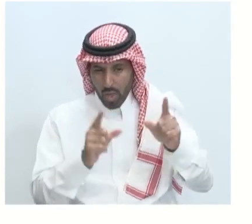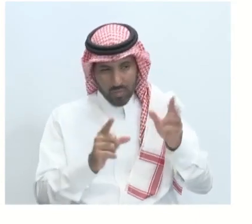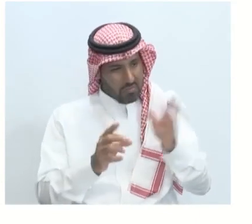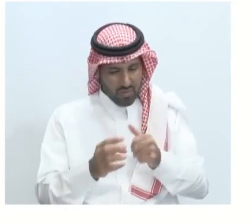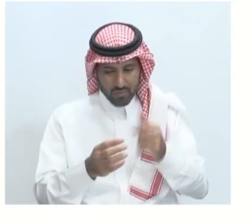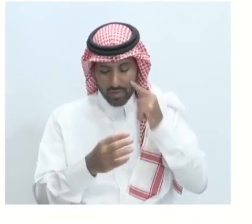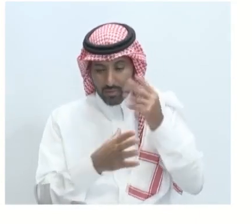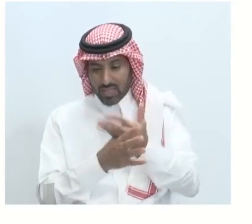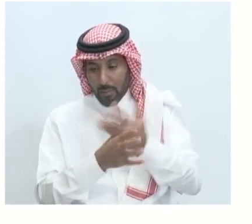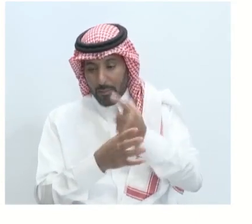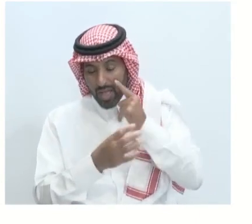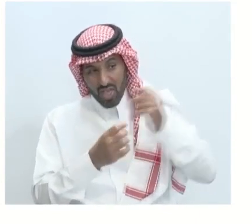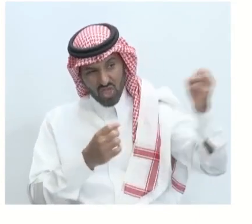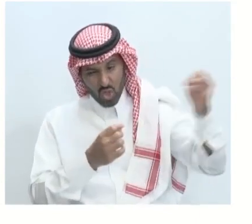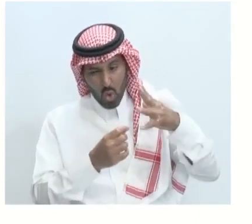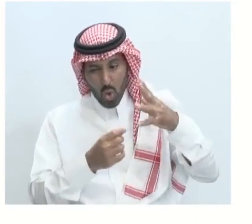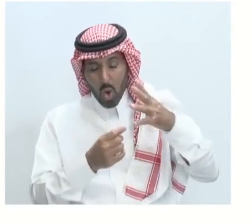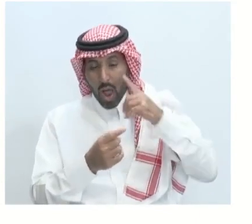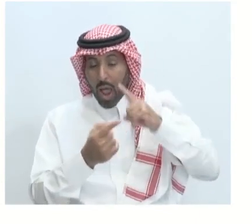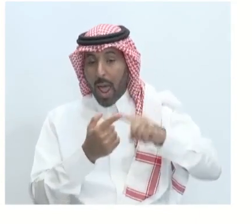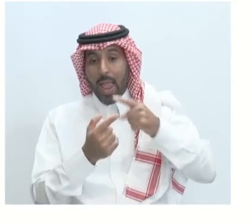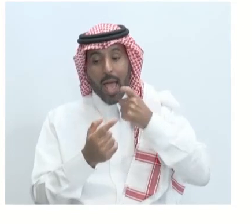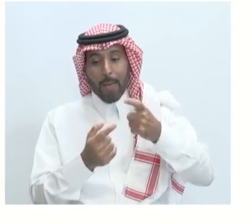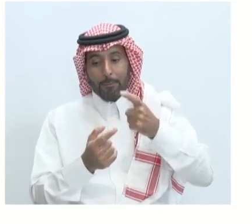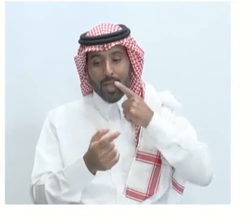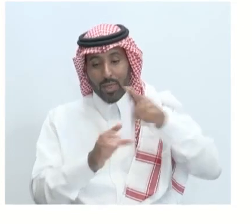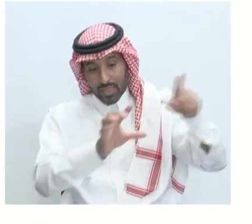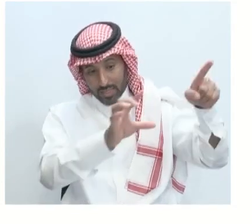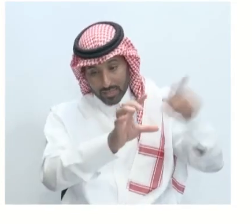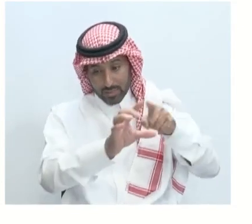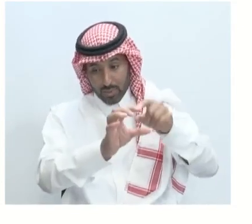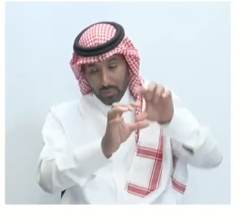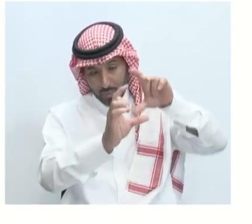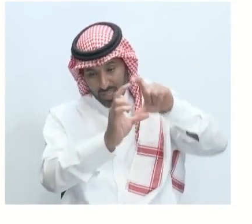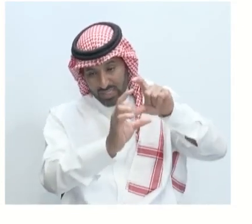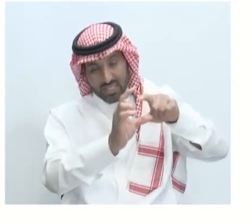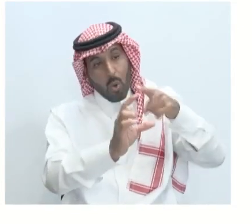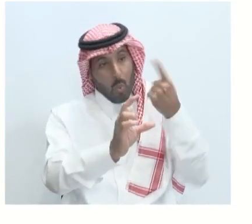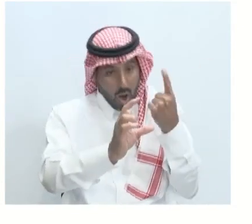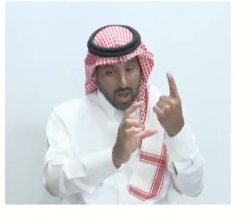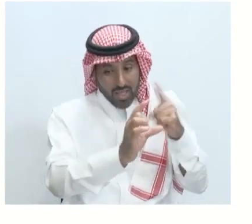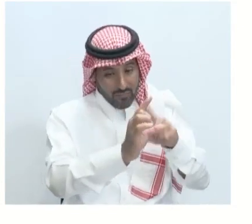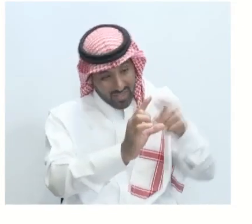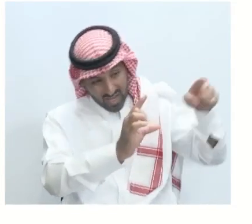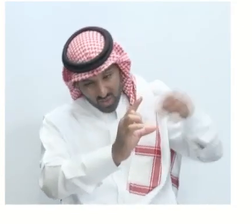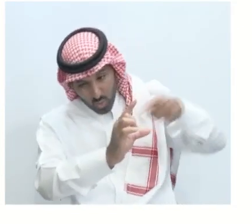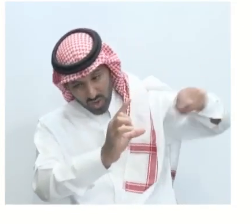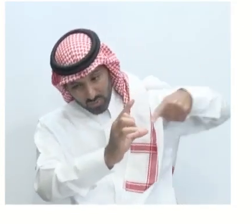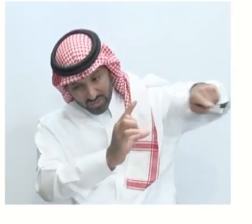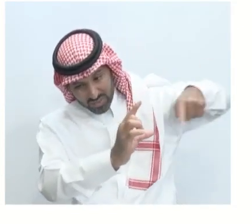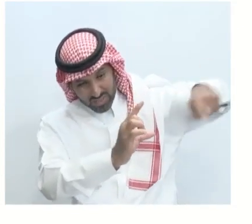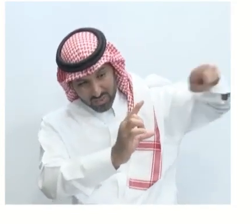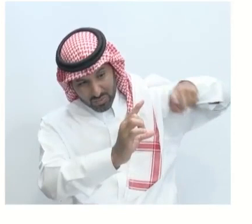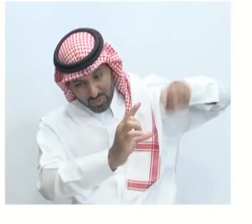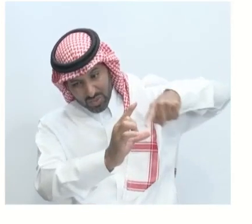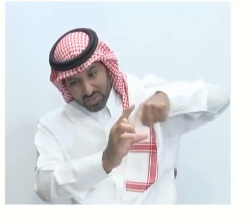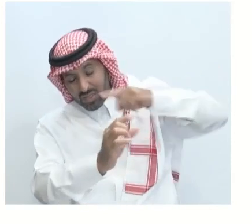ان الضوء الابيض اي المركب عند مروره من خلال عدسه مفرده فان الاطوال الموجيه المختلفه المكونه